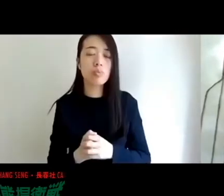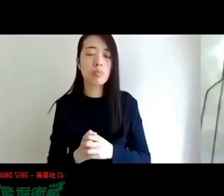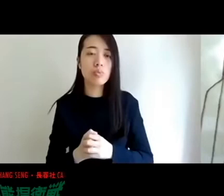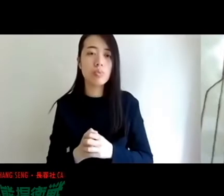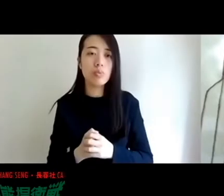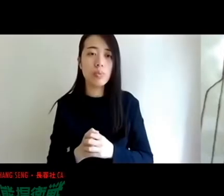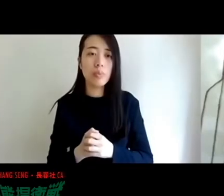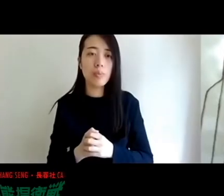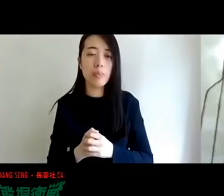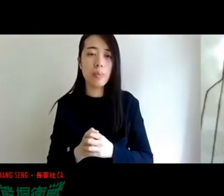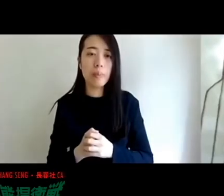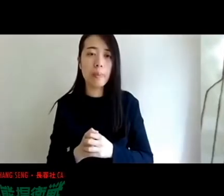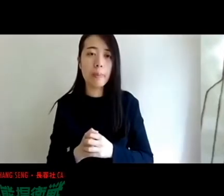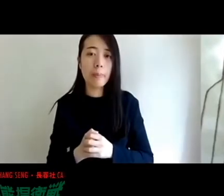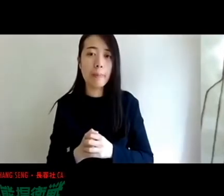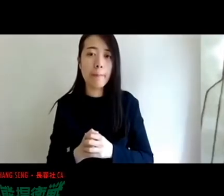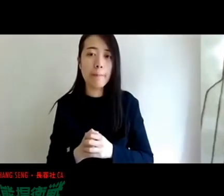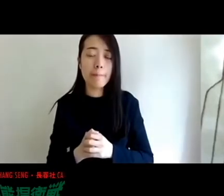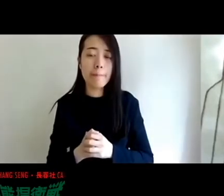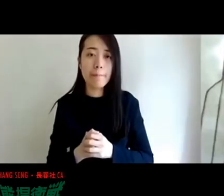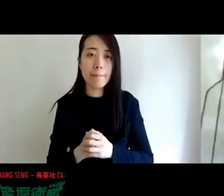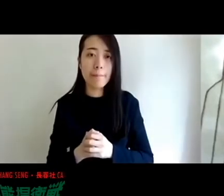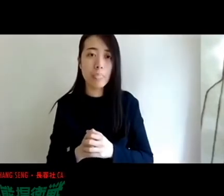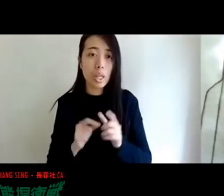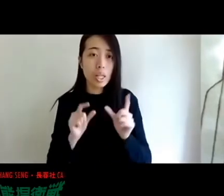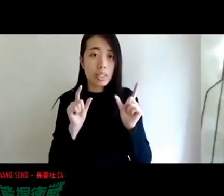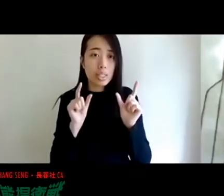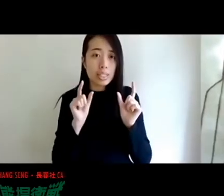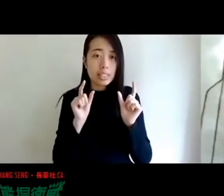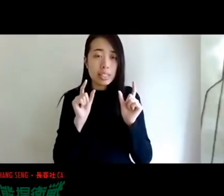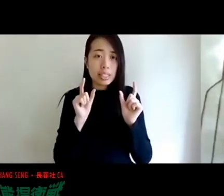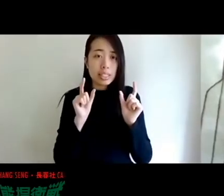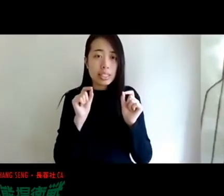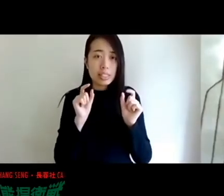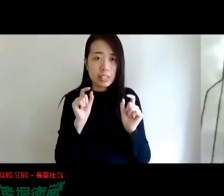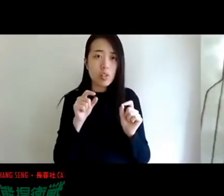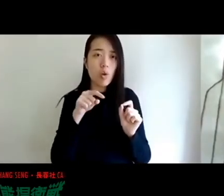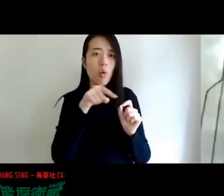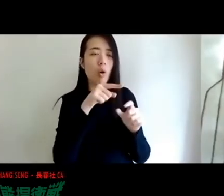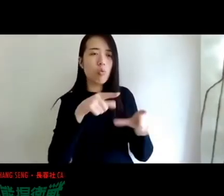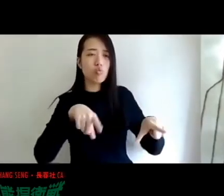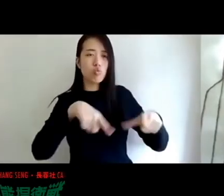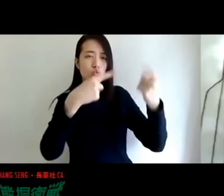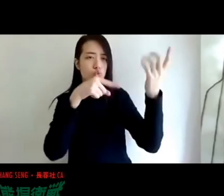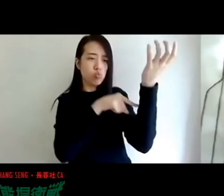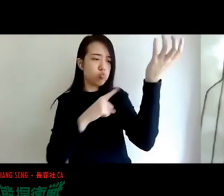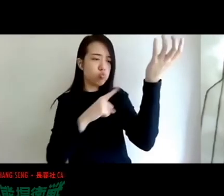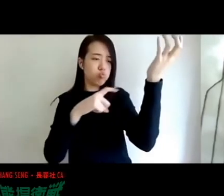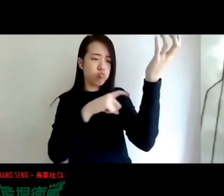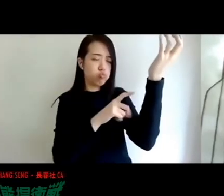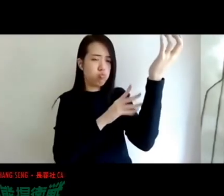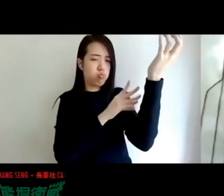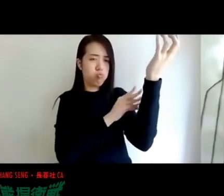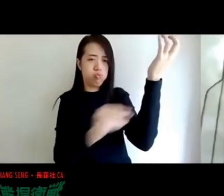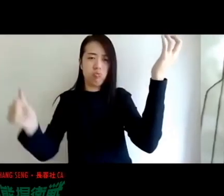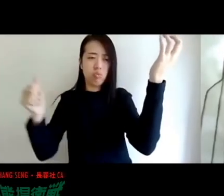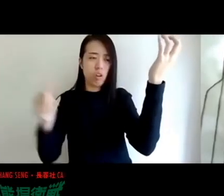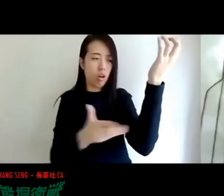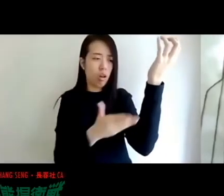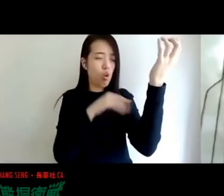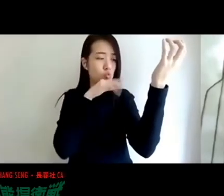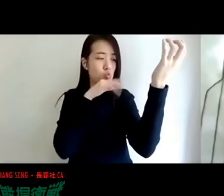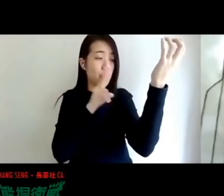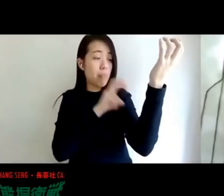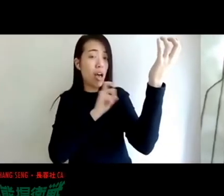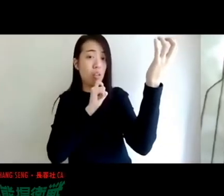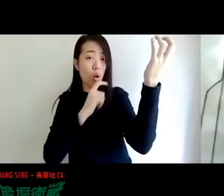咁我哋係咪要等於樹木嗰度唔可以有蟲㗎，如果有蟲呢我哋就要殺曬佢，我